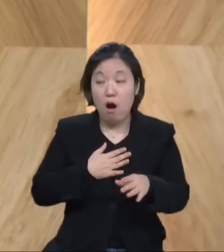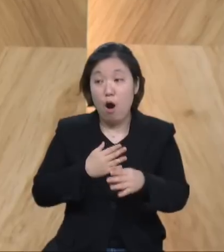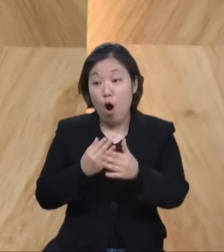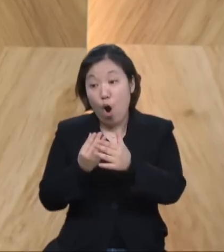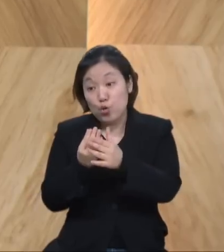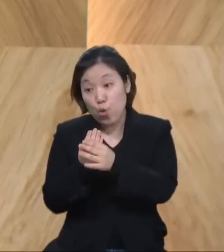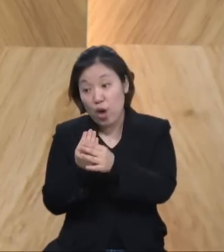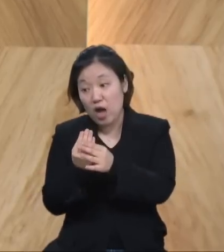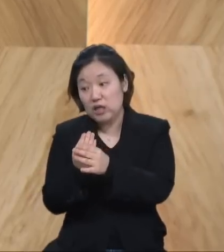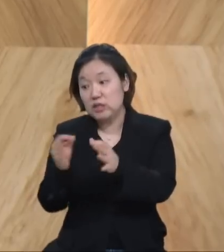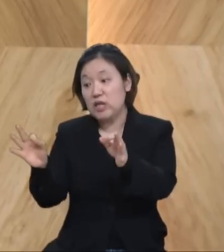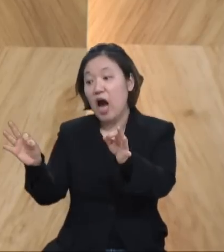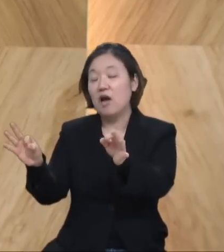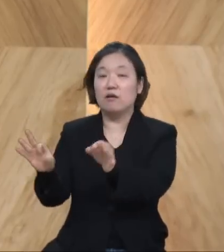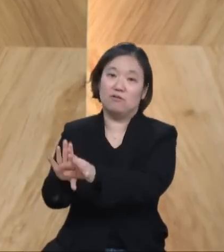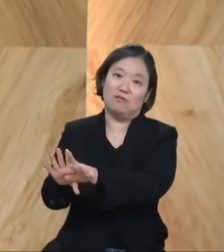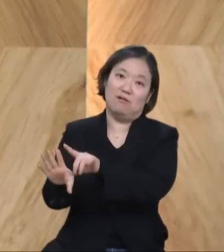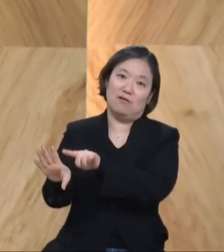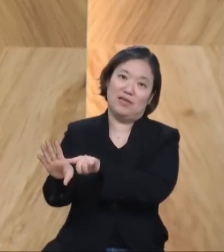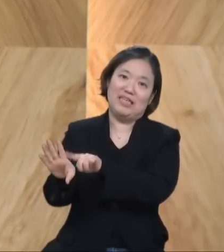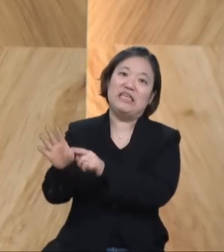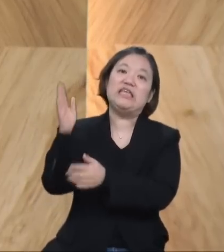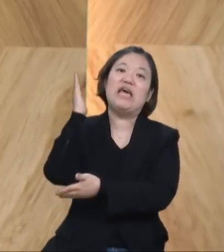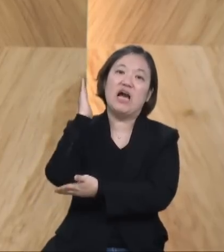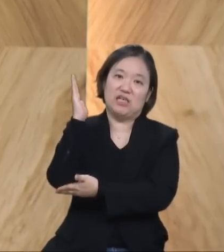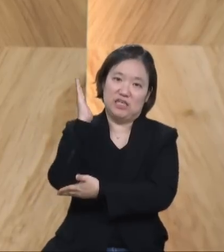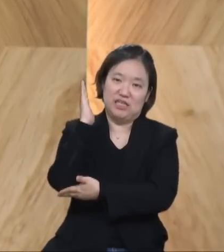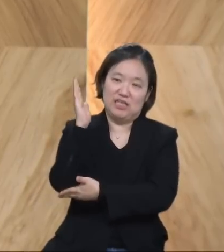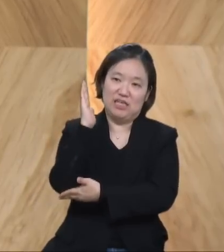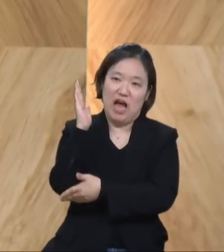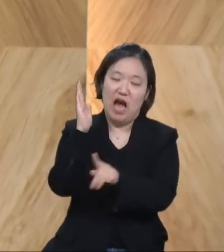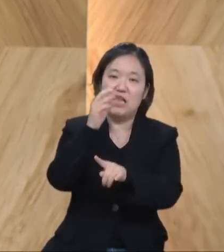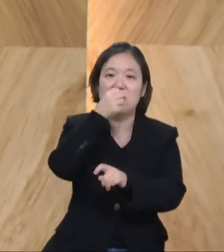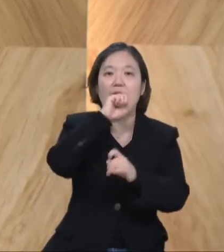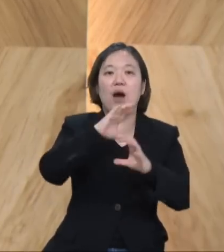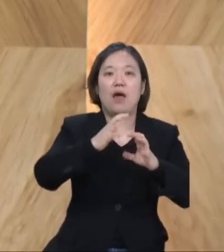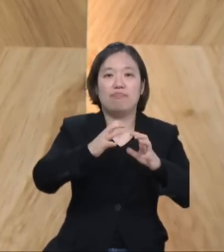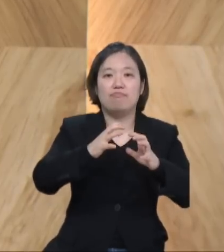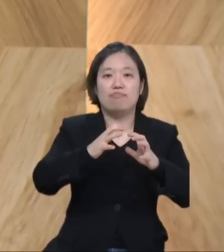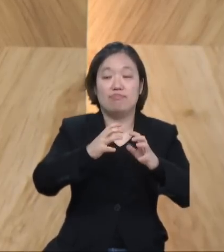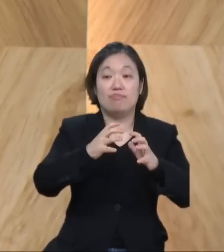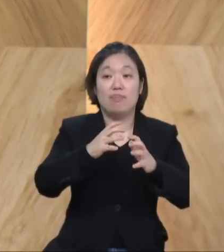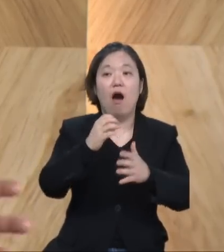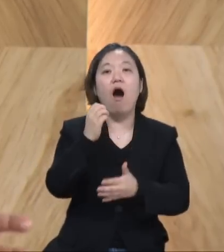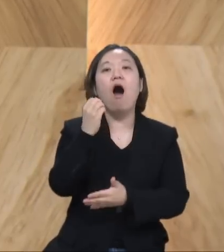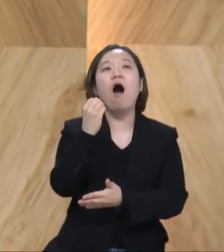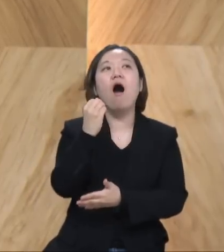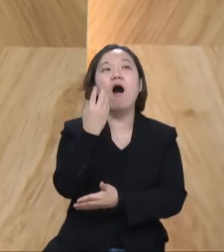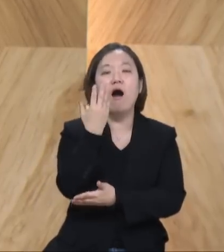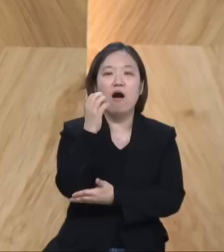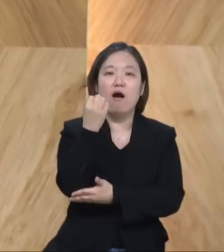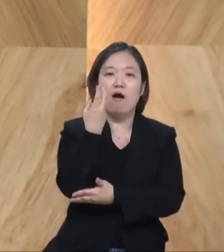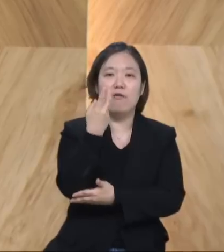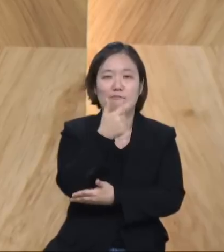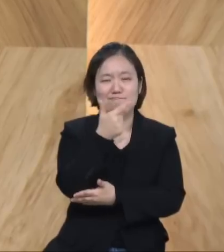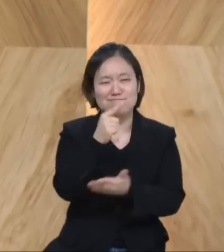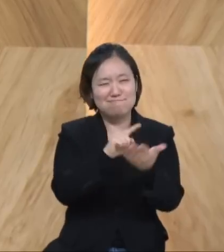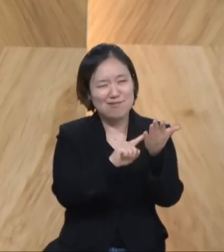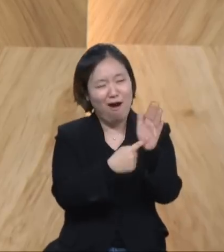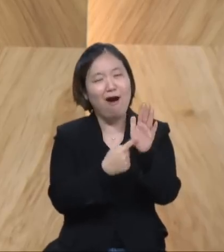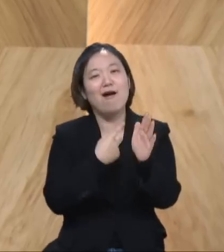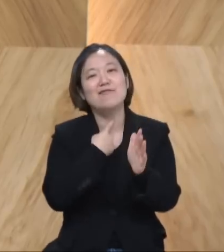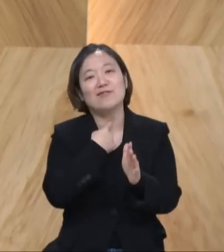그 인환 스님의 1화 그 이야기가 그 대만 불교 언론에도 크게